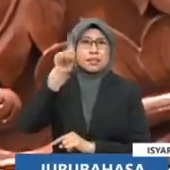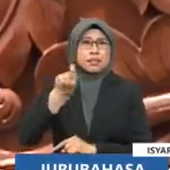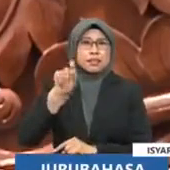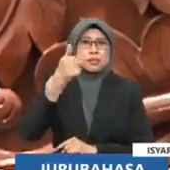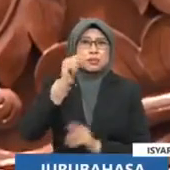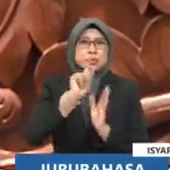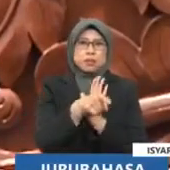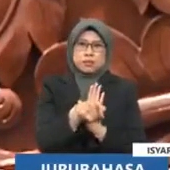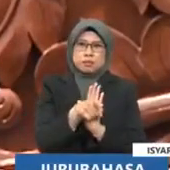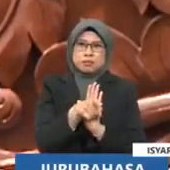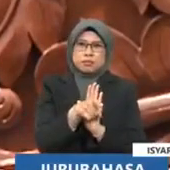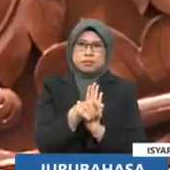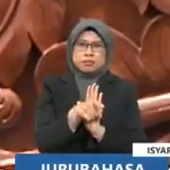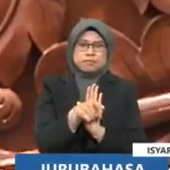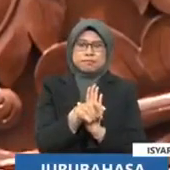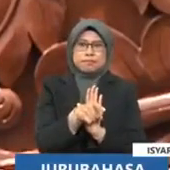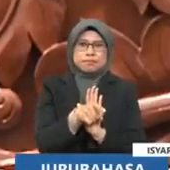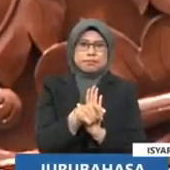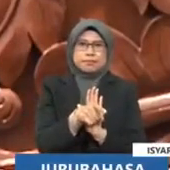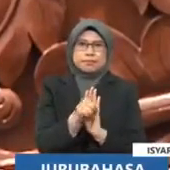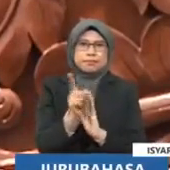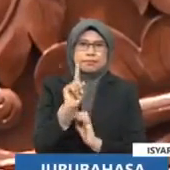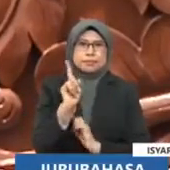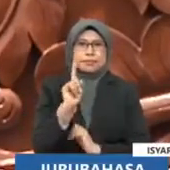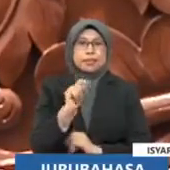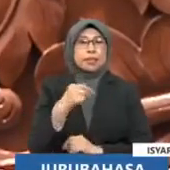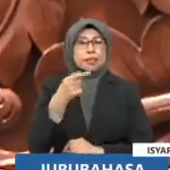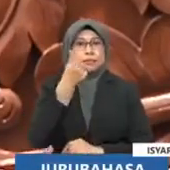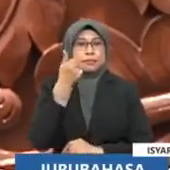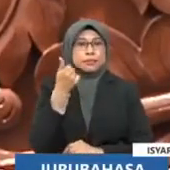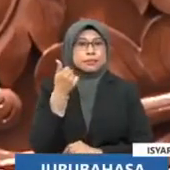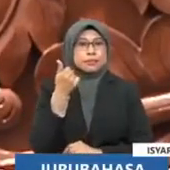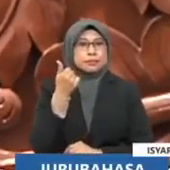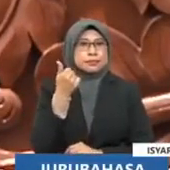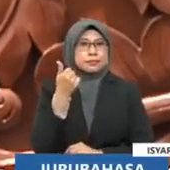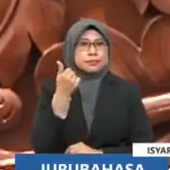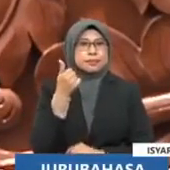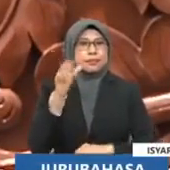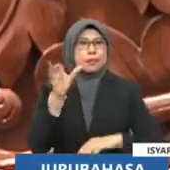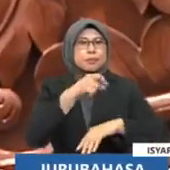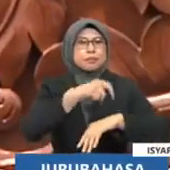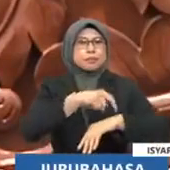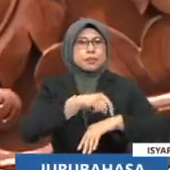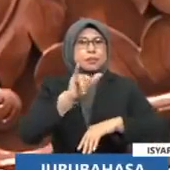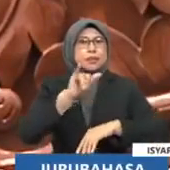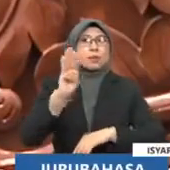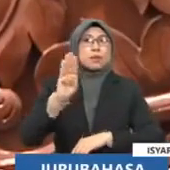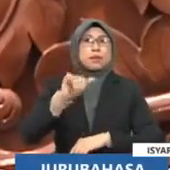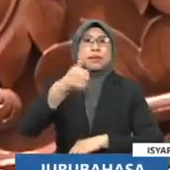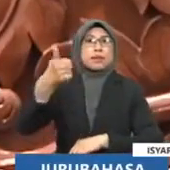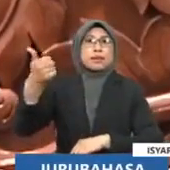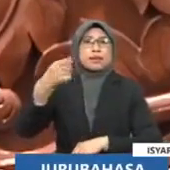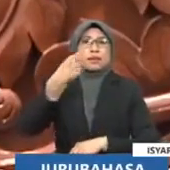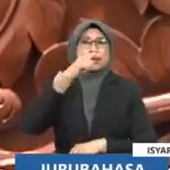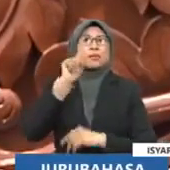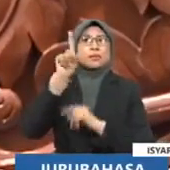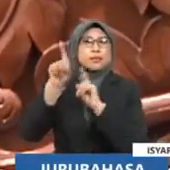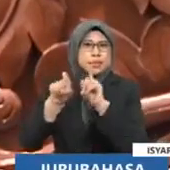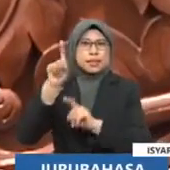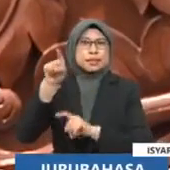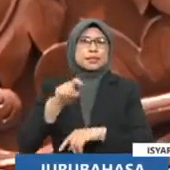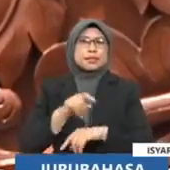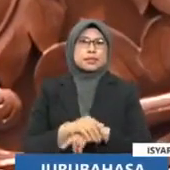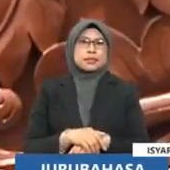saat takluk nyentuh Sebab ia mengambil masa yang wamayakmal lain untuk